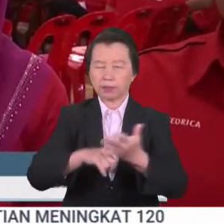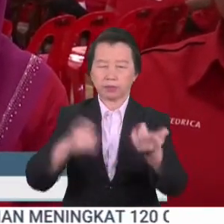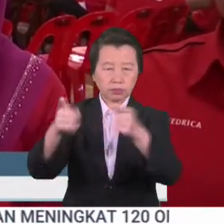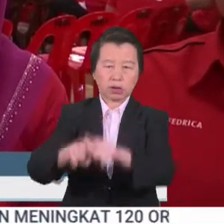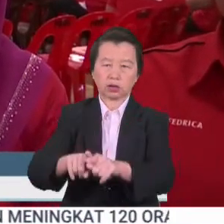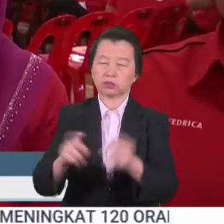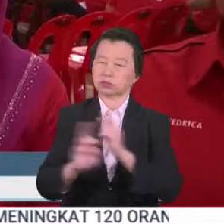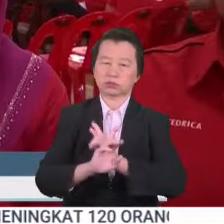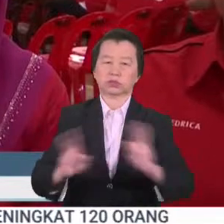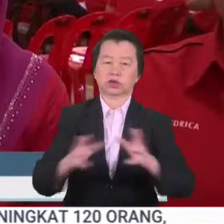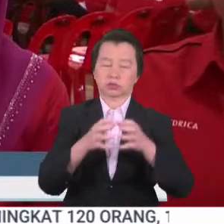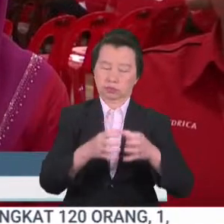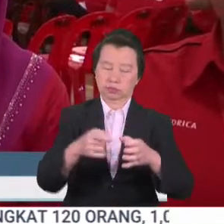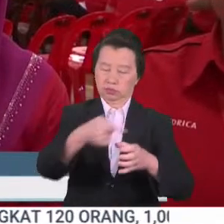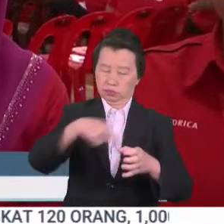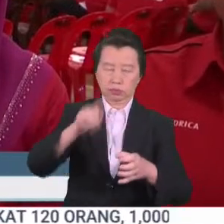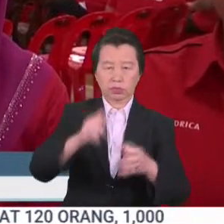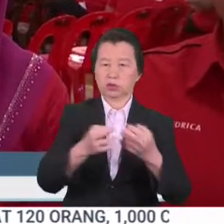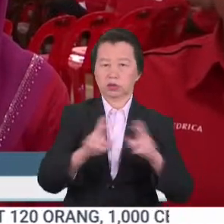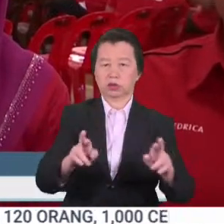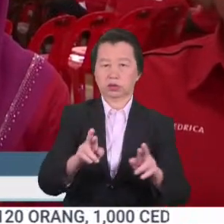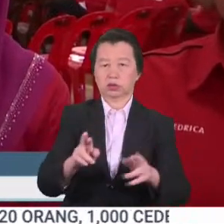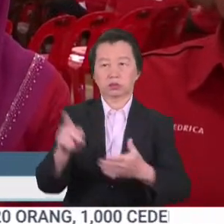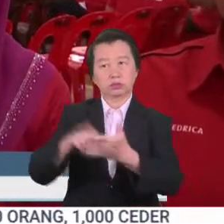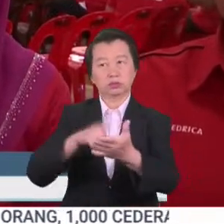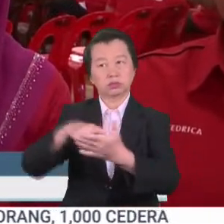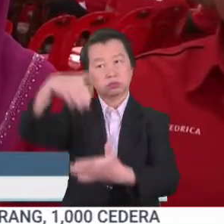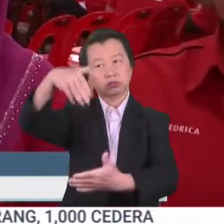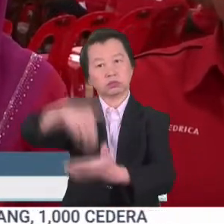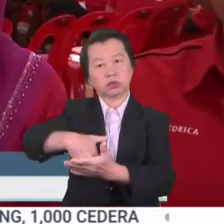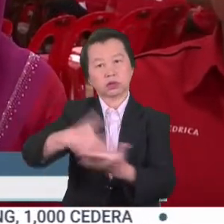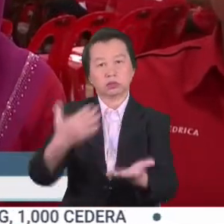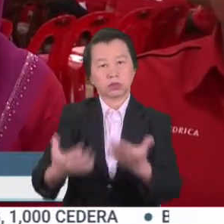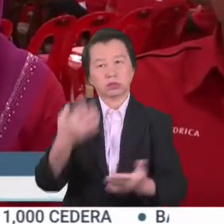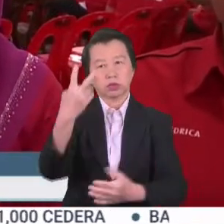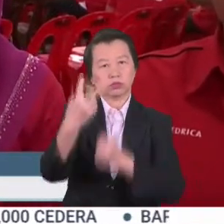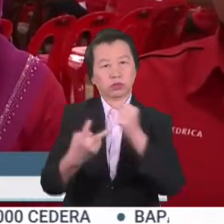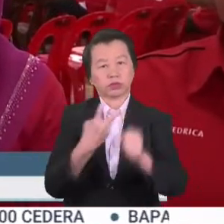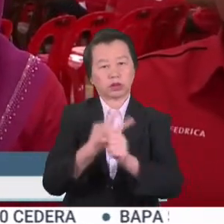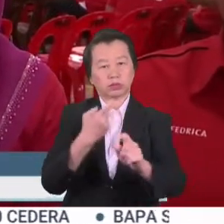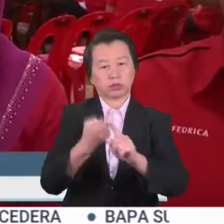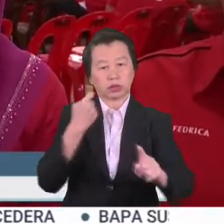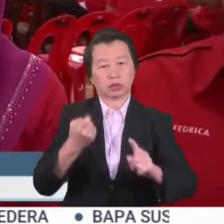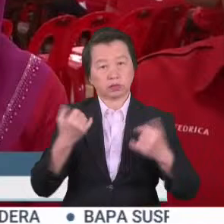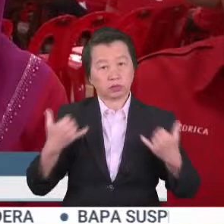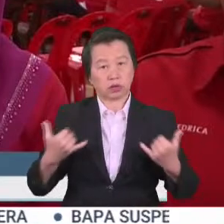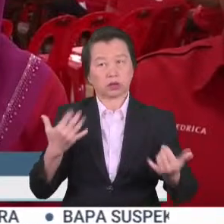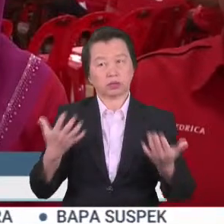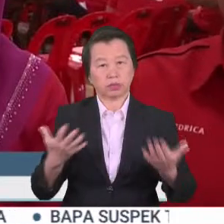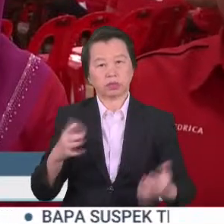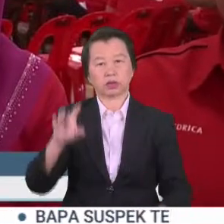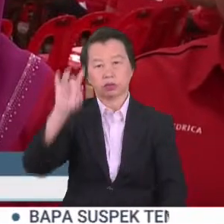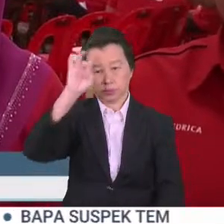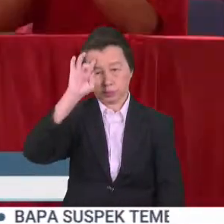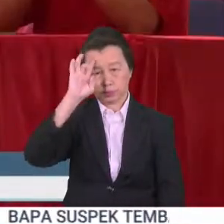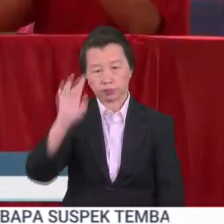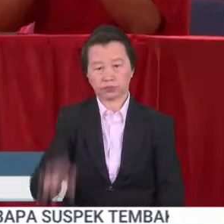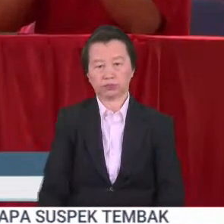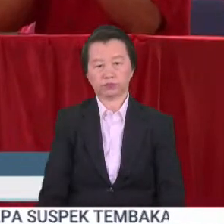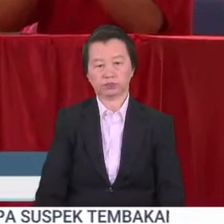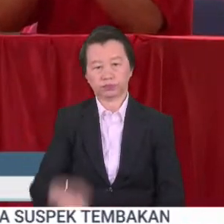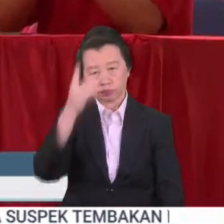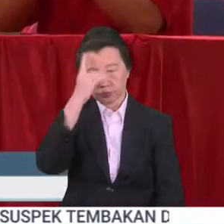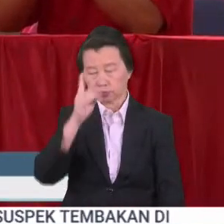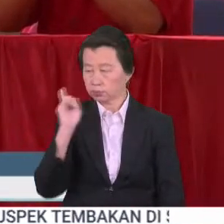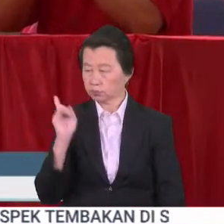berlaku keadaan dan kita Yakin pun pilihan Raya Mungkin dua tahun daripada sekarang dan insya-allah datuk